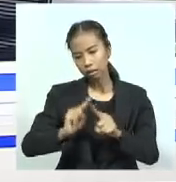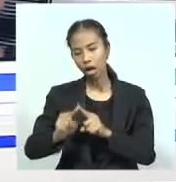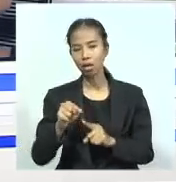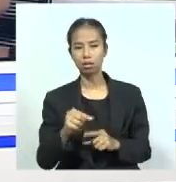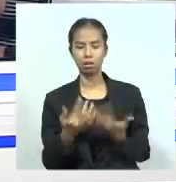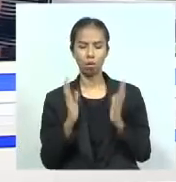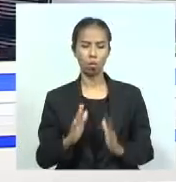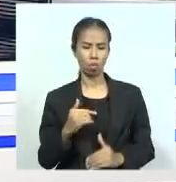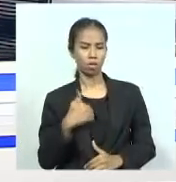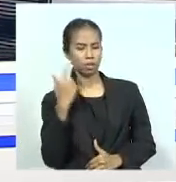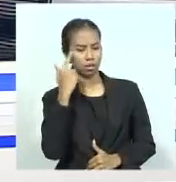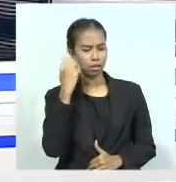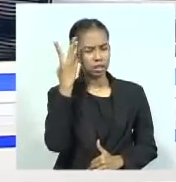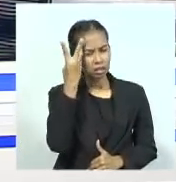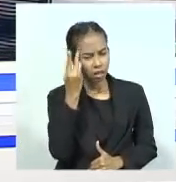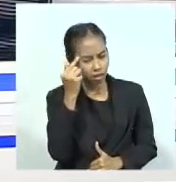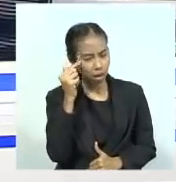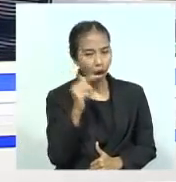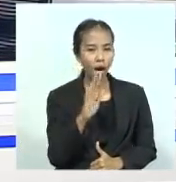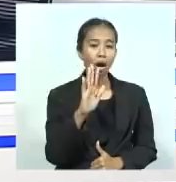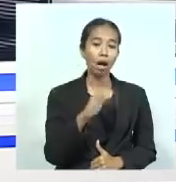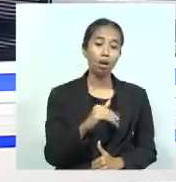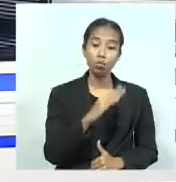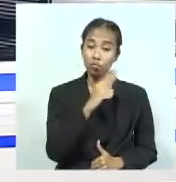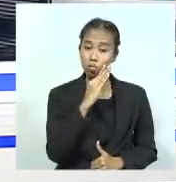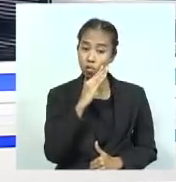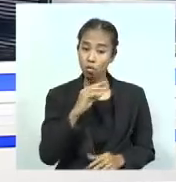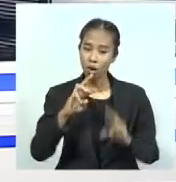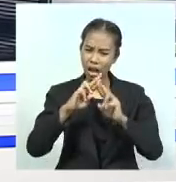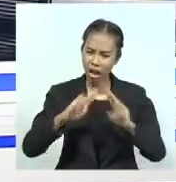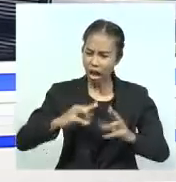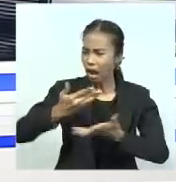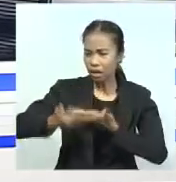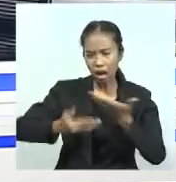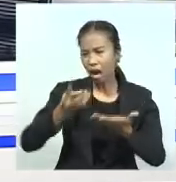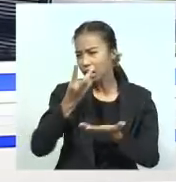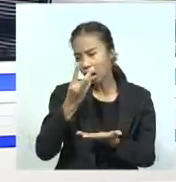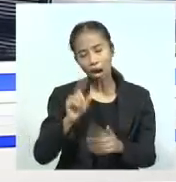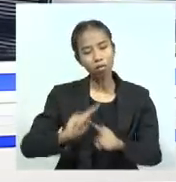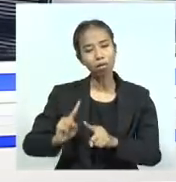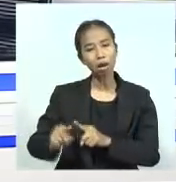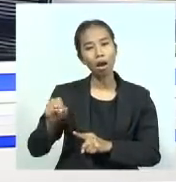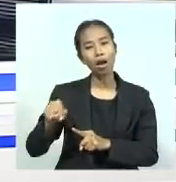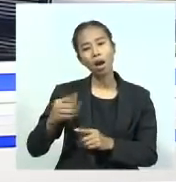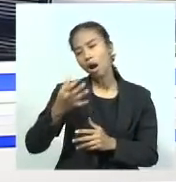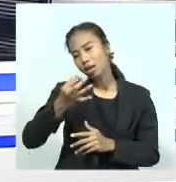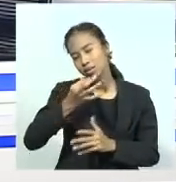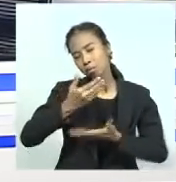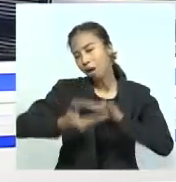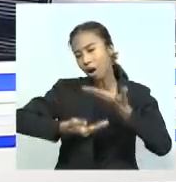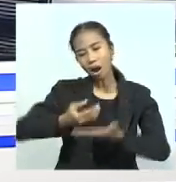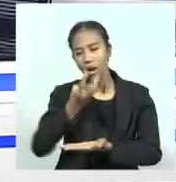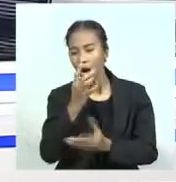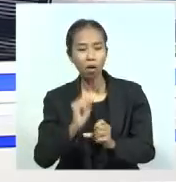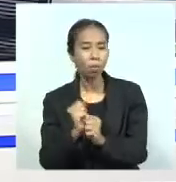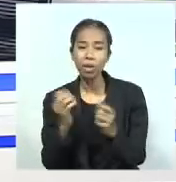ก็เลยทำให้หลายคนมีความกังวลใจว่าเอาแล้วอย่างนี้ผู้ประกอบการรายเล็กรายน้อยรถเข็นหรือว่าคนที่เป็นพ่อค้าแม่ขายทั่ว